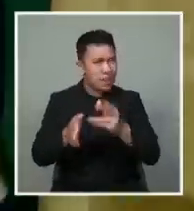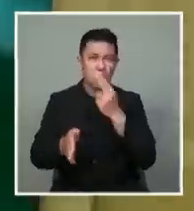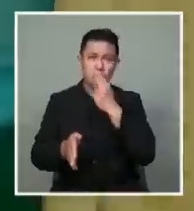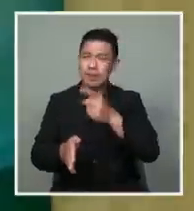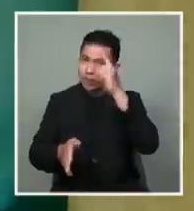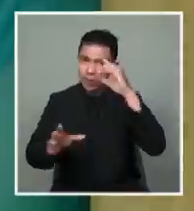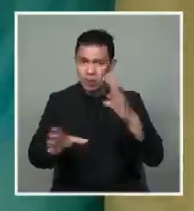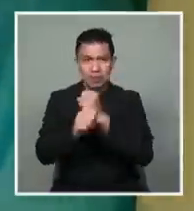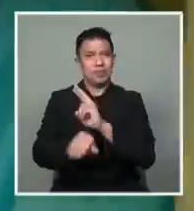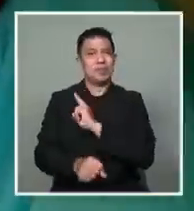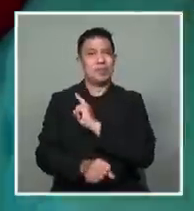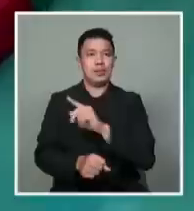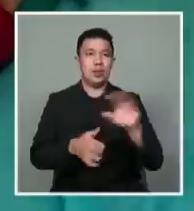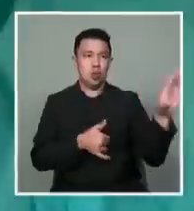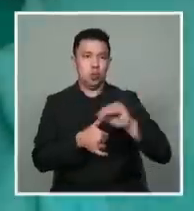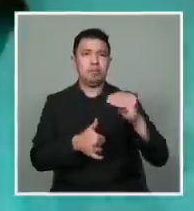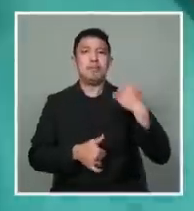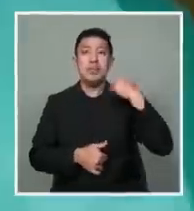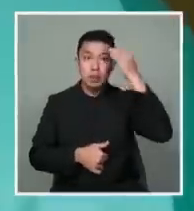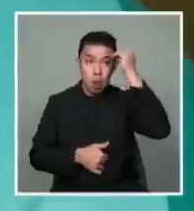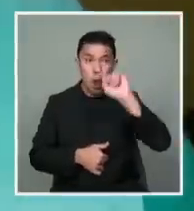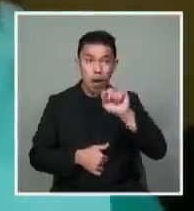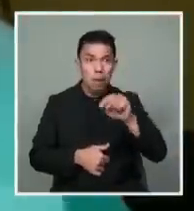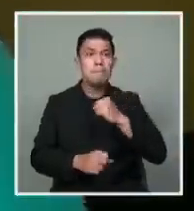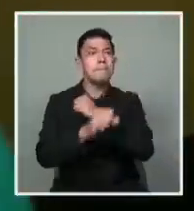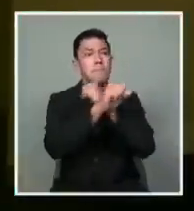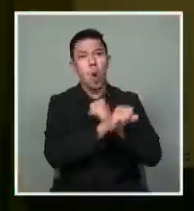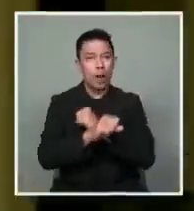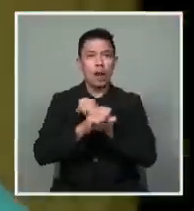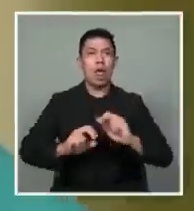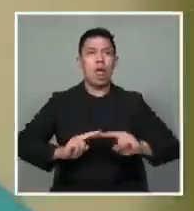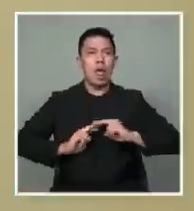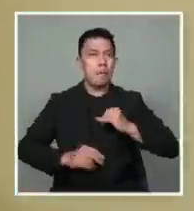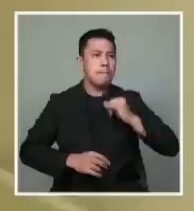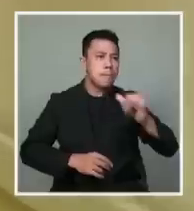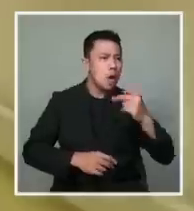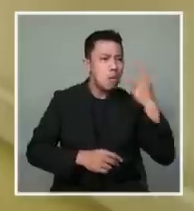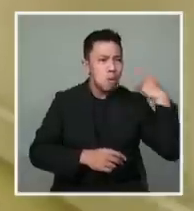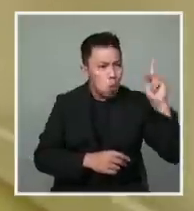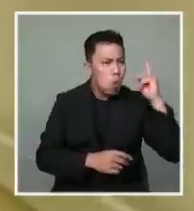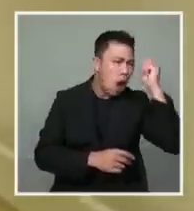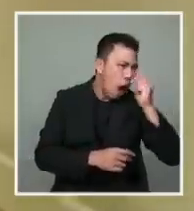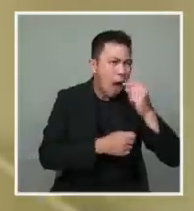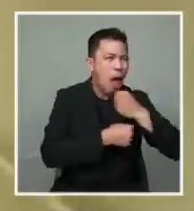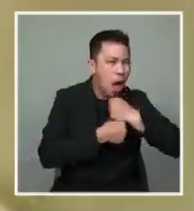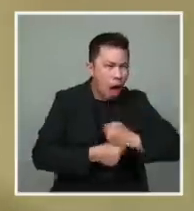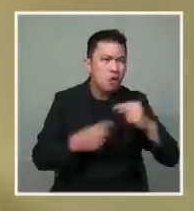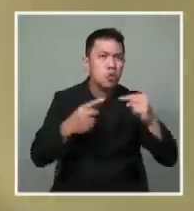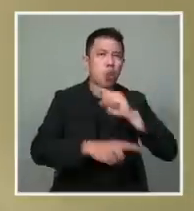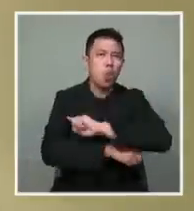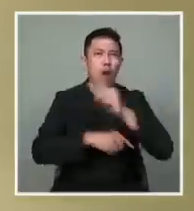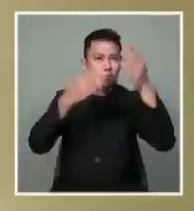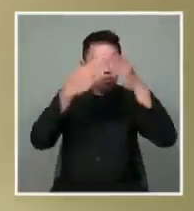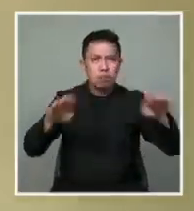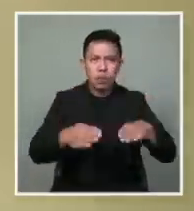รุปเองไปเลยนะคะว่าตัวเองเนี่ยติดเชื้อมาแล้วนะคะเพราะฉะนั้นจะได้ป้องกันตนเองเวลาไปเจอคุณปู่คุณย่าคุณตาคุณยายในช่วงวันคริสต์มาสวันปีใ